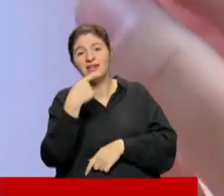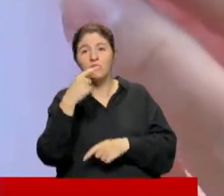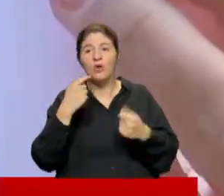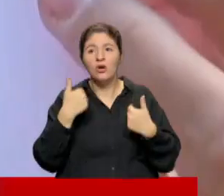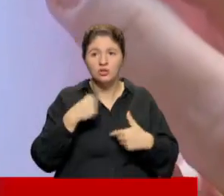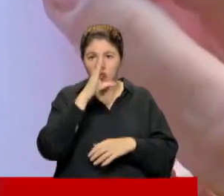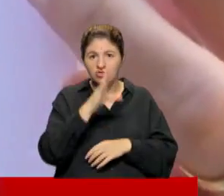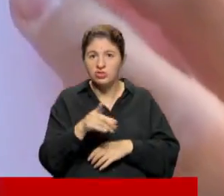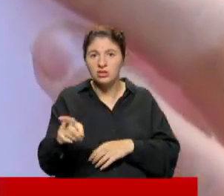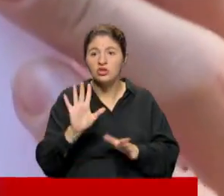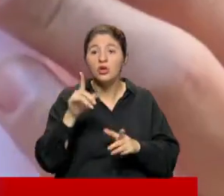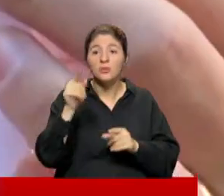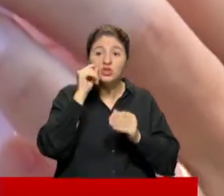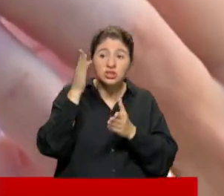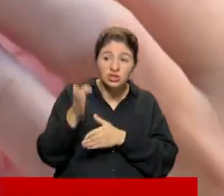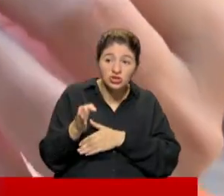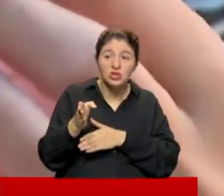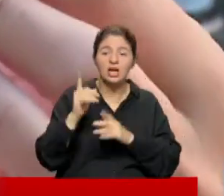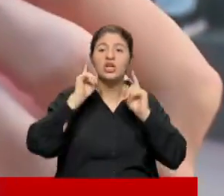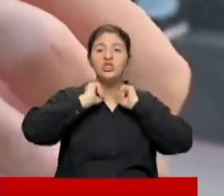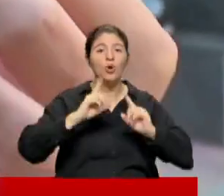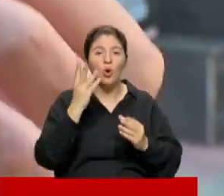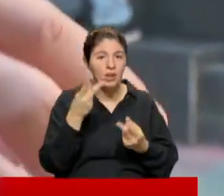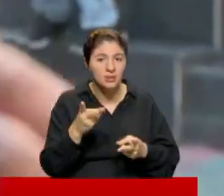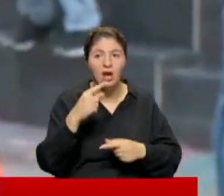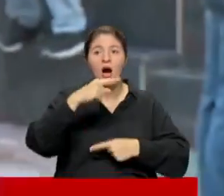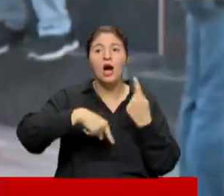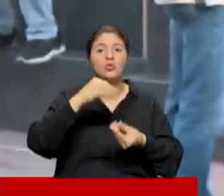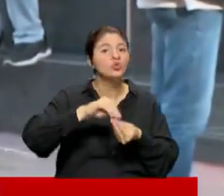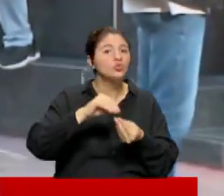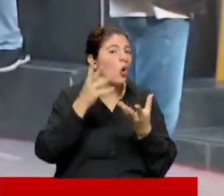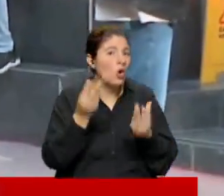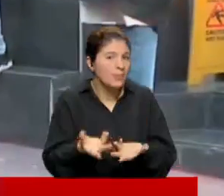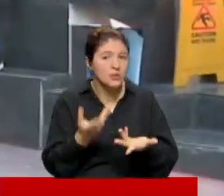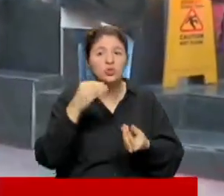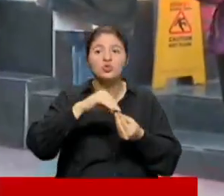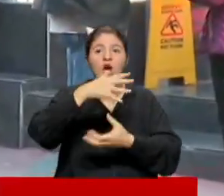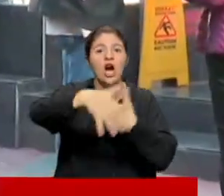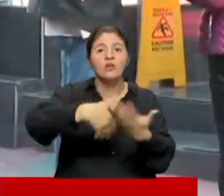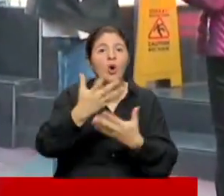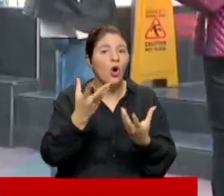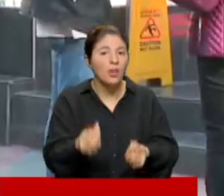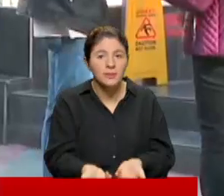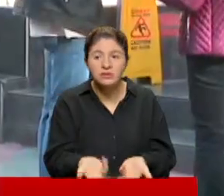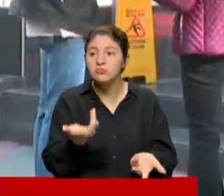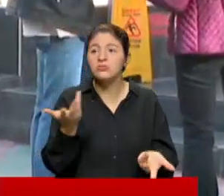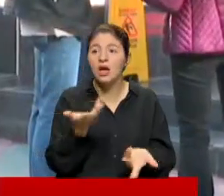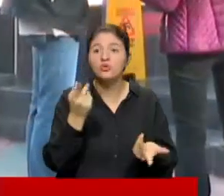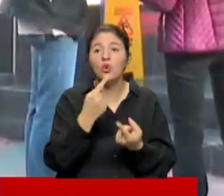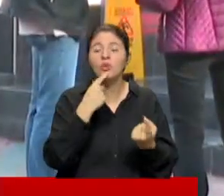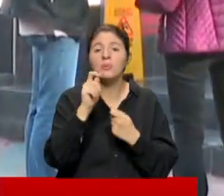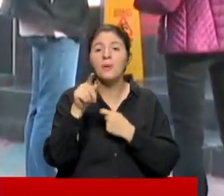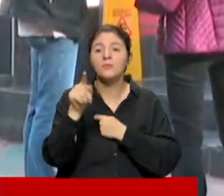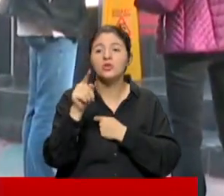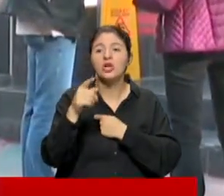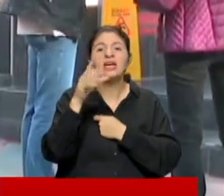Durum çok ciddi çünkü bu şahıs e icralık olabilir aranan bir suçlu olabilir suça karışmış olabilir e dahası konuşuluyor